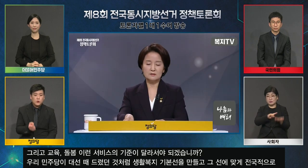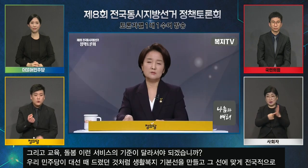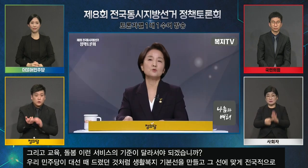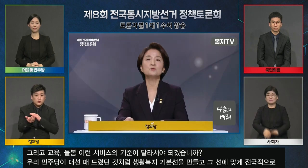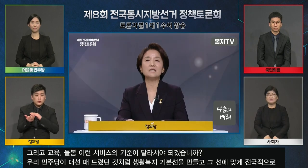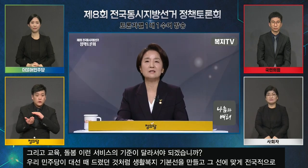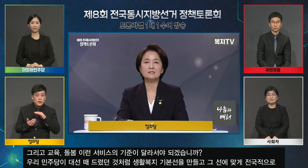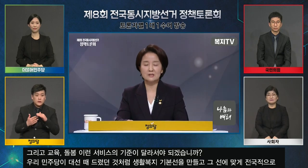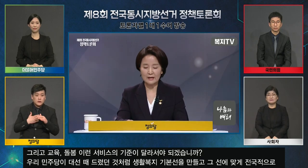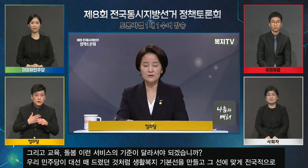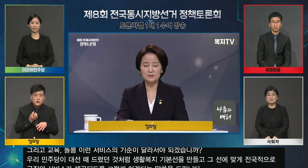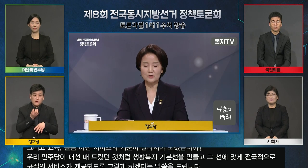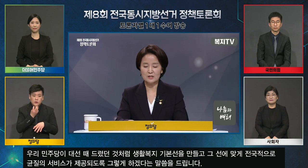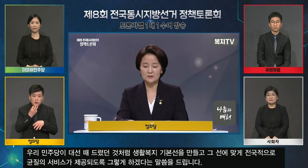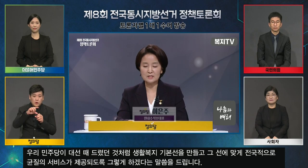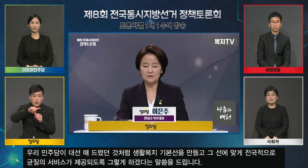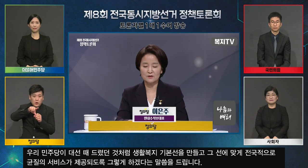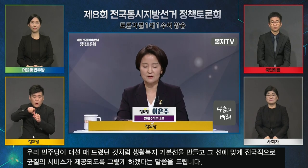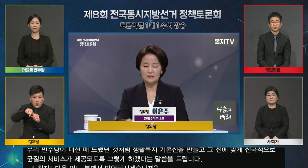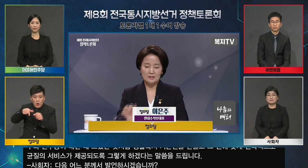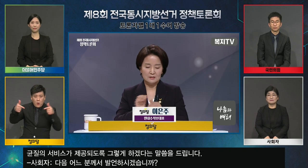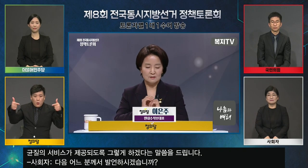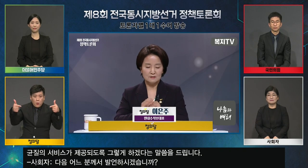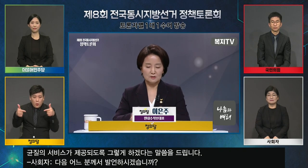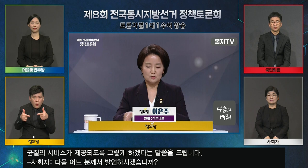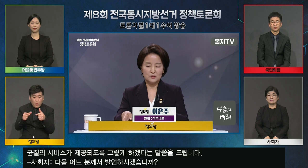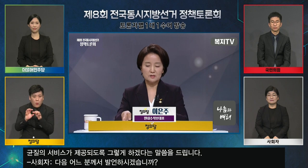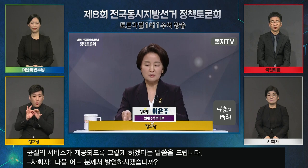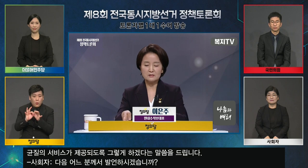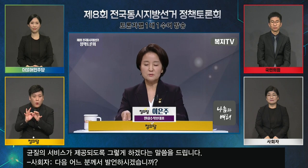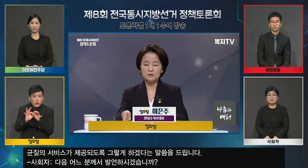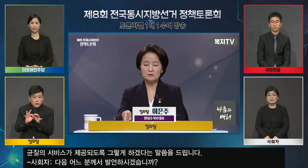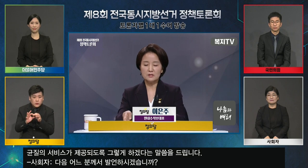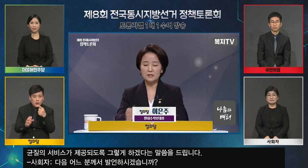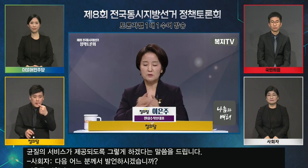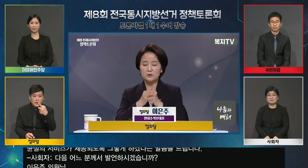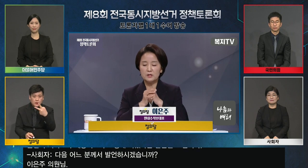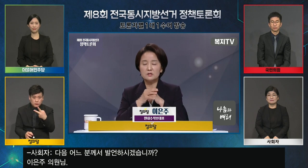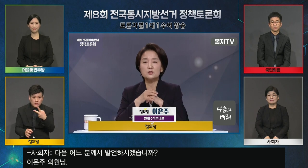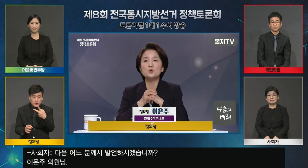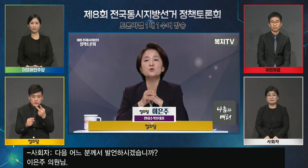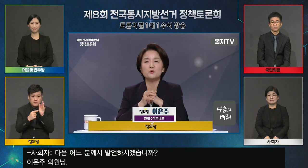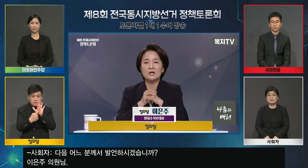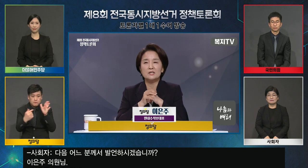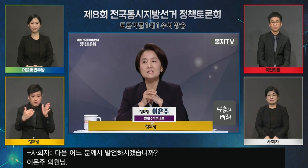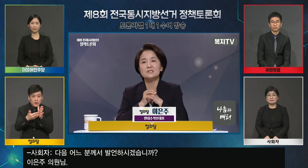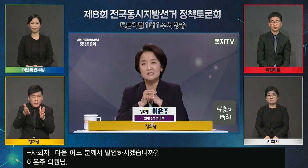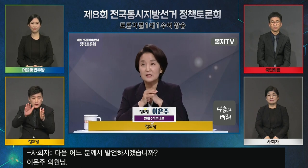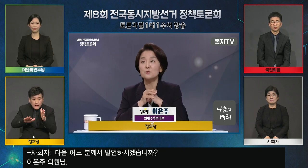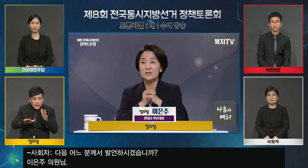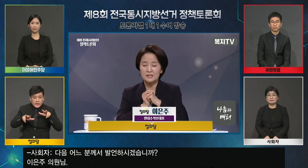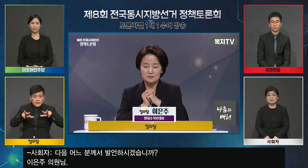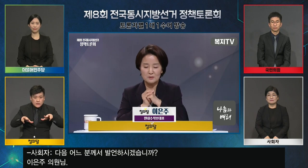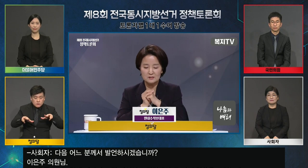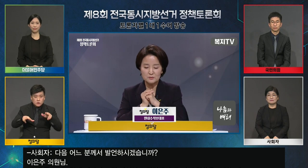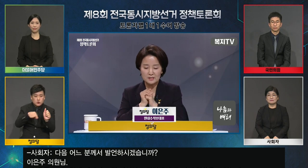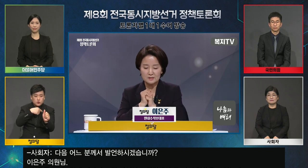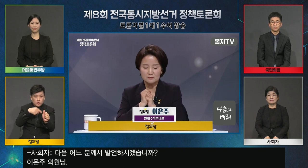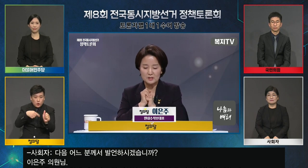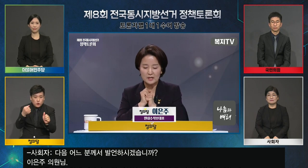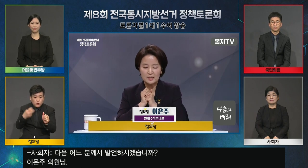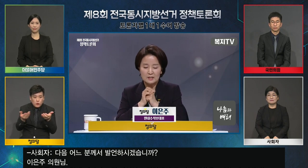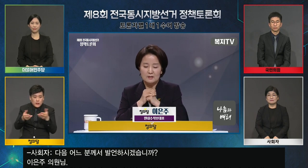제가 수건 다이어트 관련해서 두 가지 말씀드렸는데 이번에는 교육과 일자리 제공에 대해서